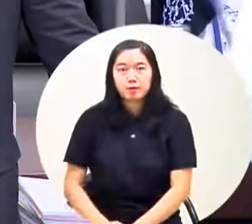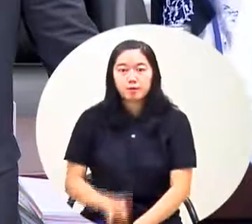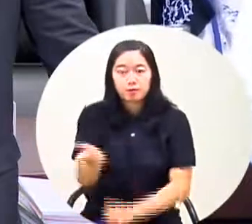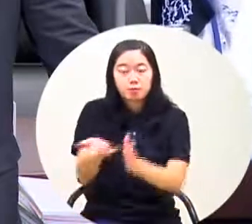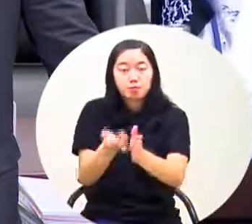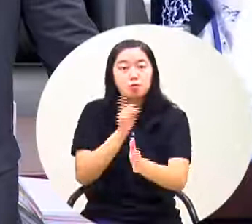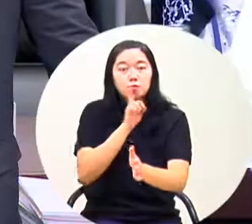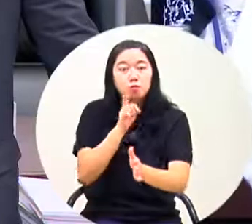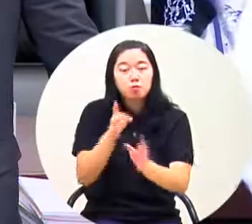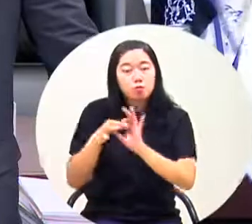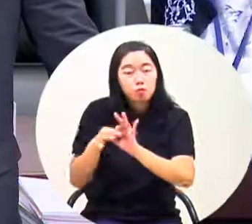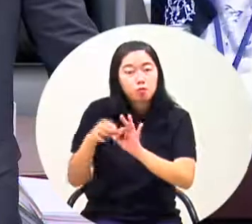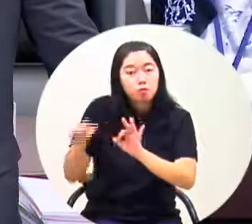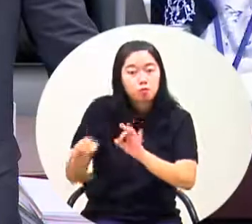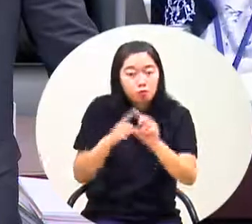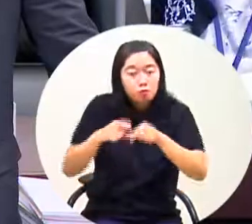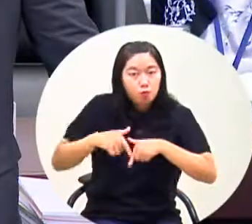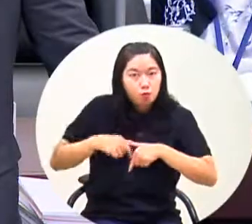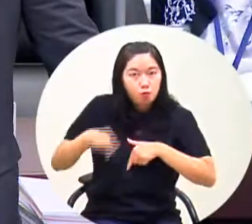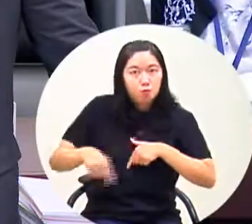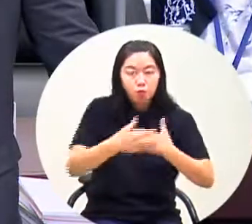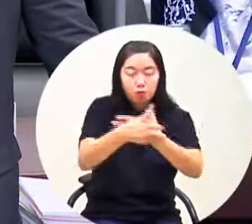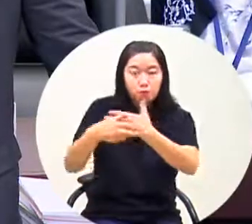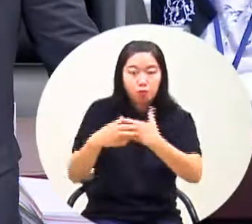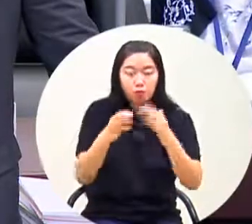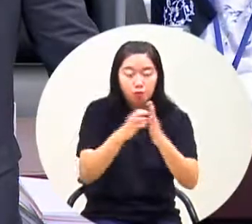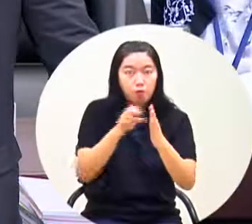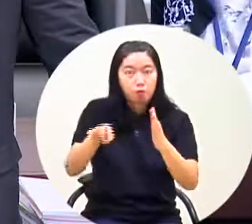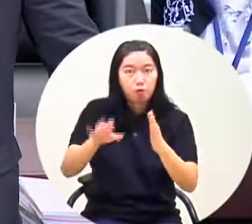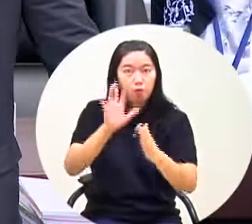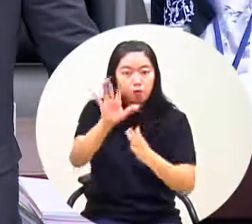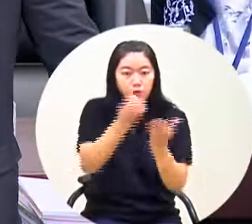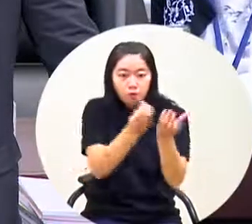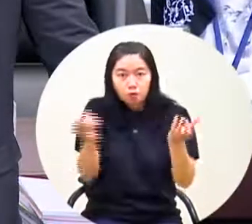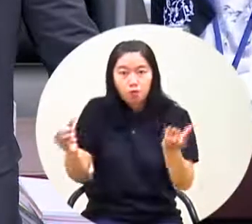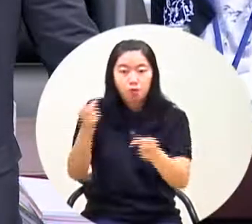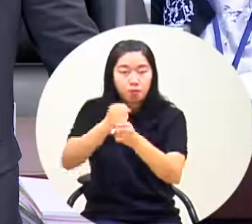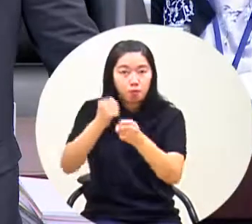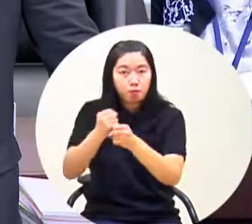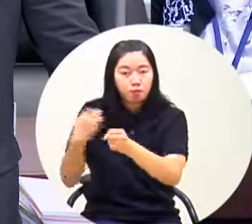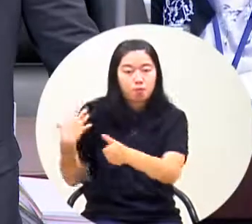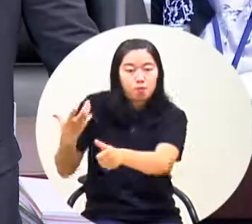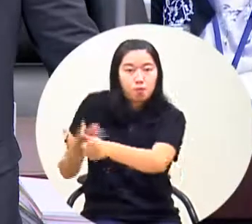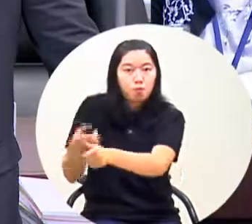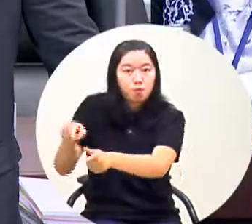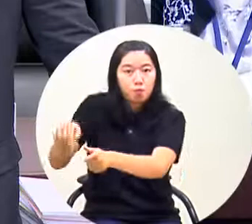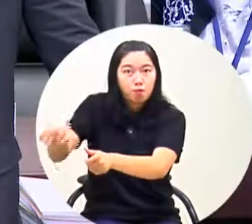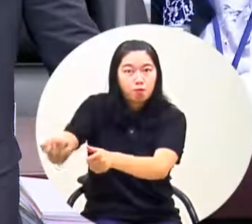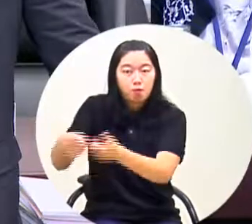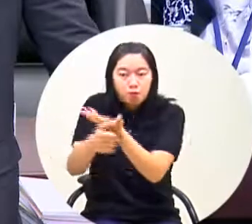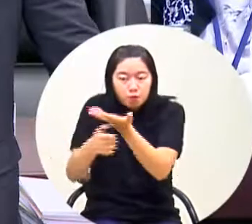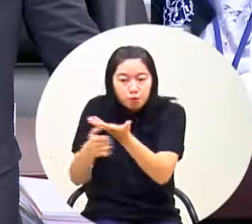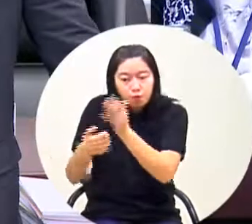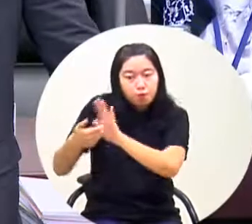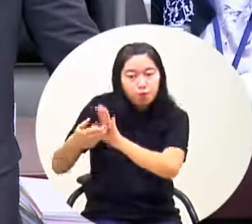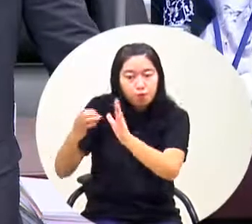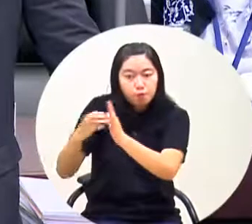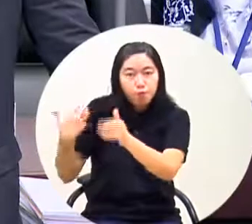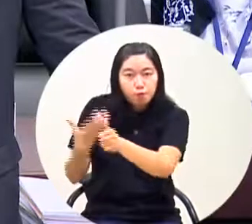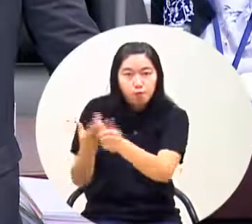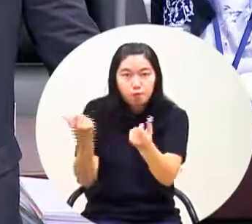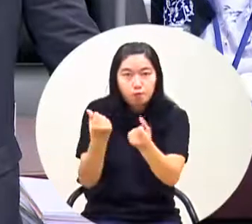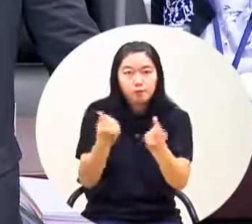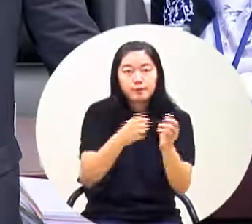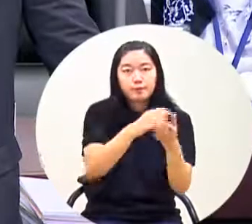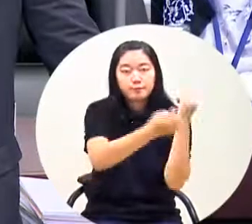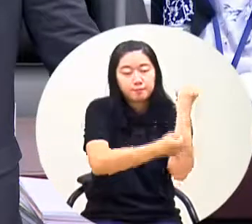那个毒防中心，事实上，在卫生局，我们虽然有一部分的业务是会移交到我们的毒防局那边去，包括法务部目前的相关的